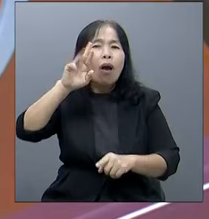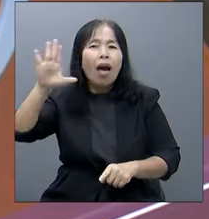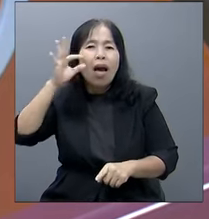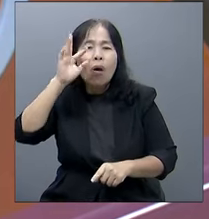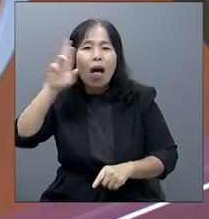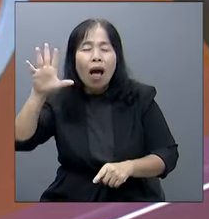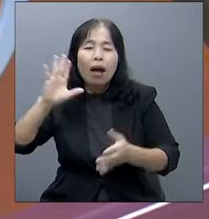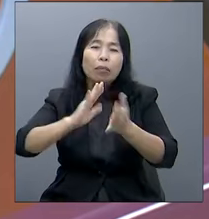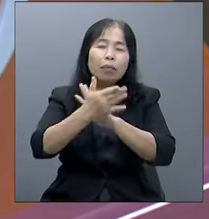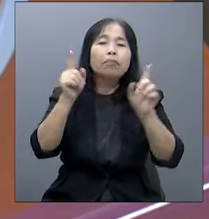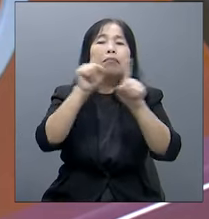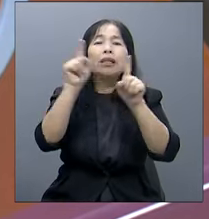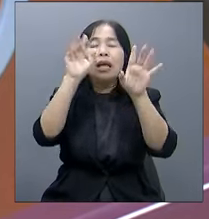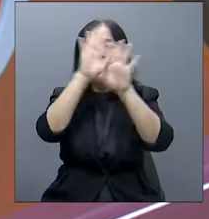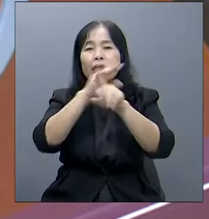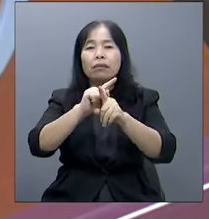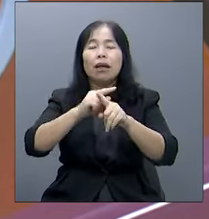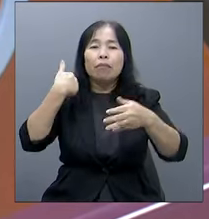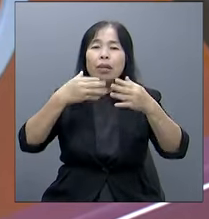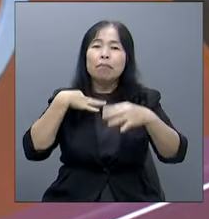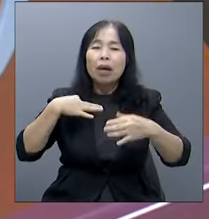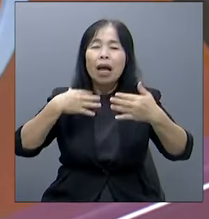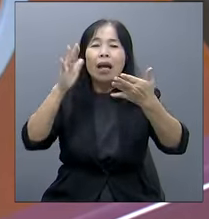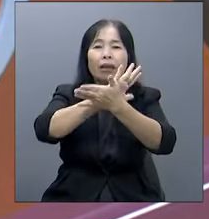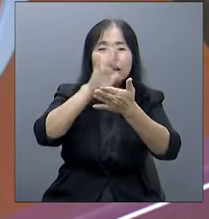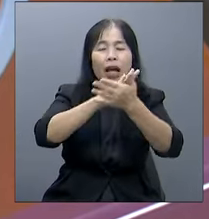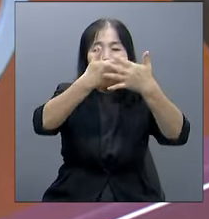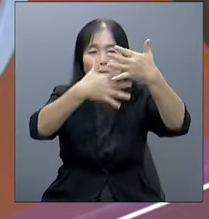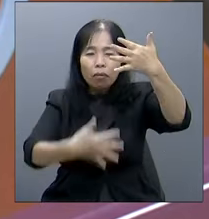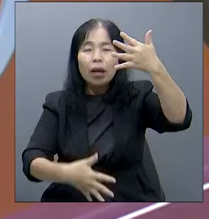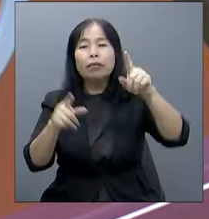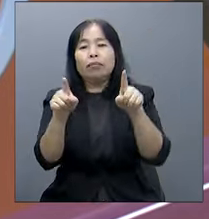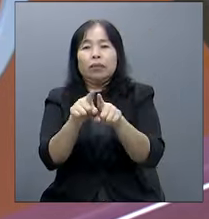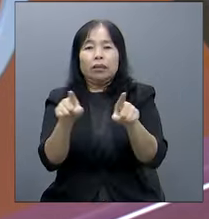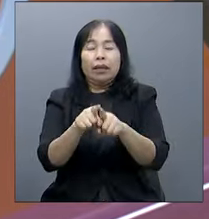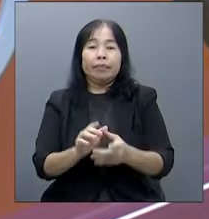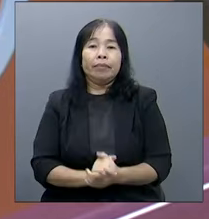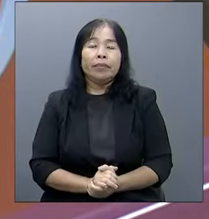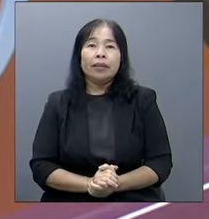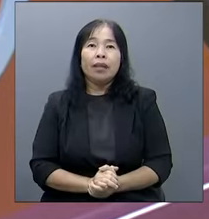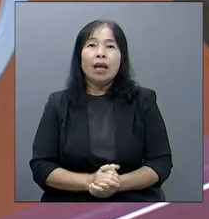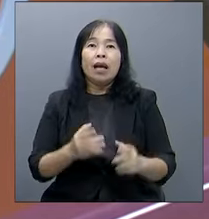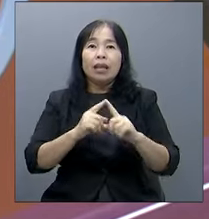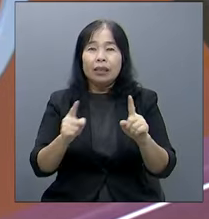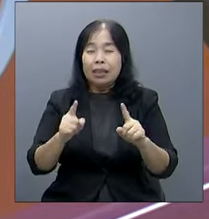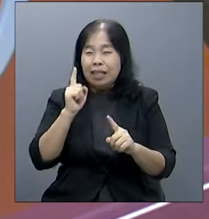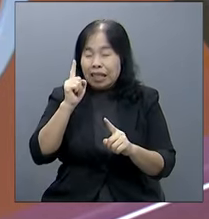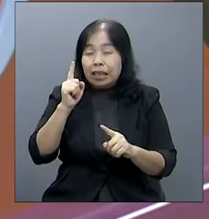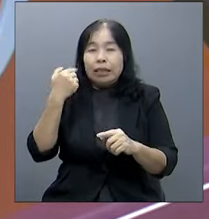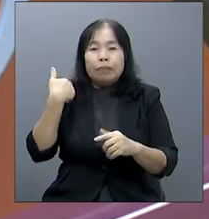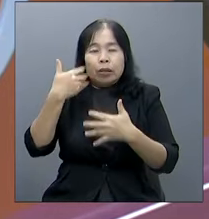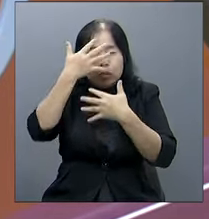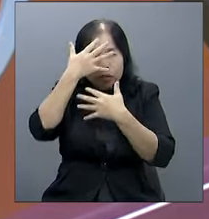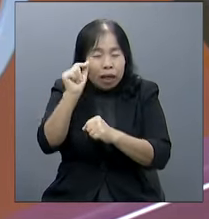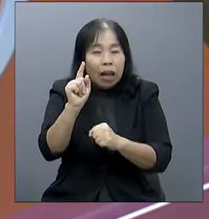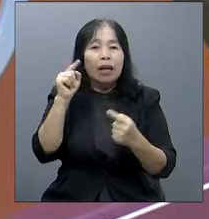่สการัดได้เปหนในช่างสืบสารเป็ช่คนรุ่นใหม่นะคะแล้วก็อหนึ่งเรื่องที่น่าสนใจไม่ได้เปนเพีงแค่